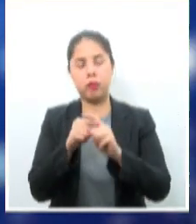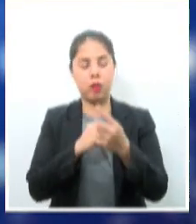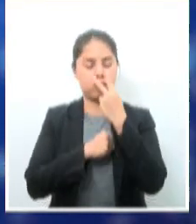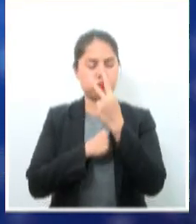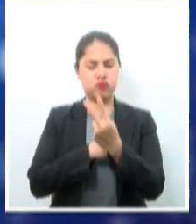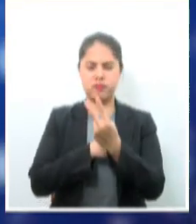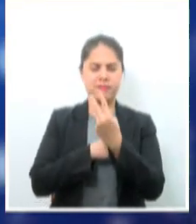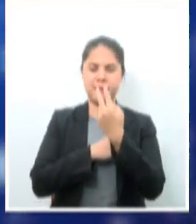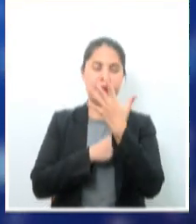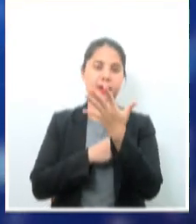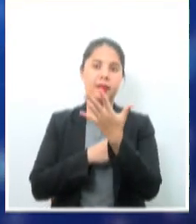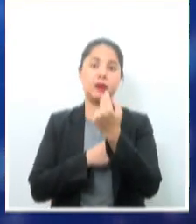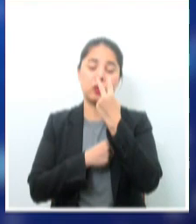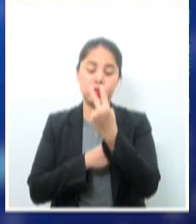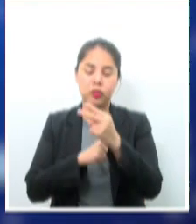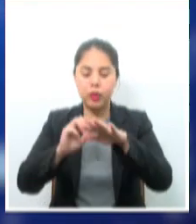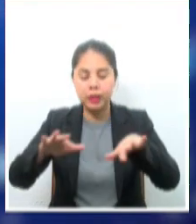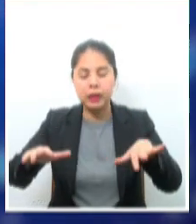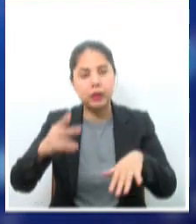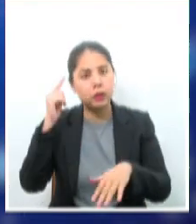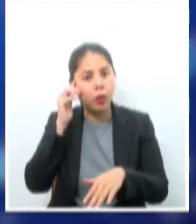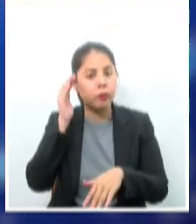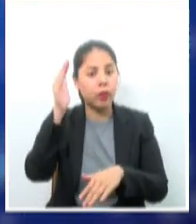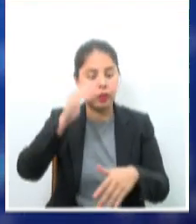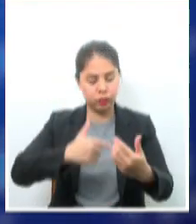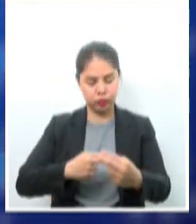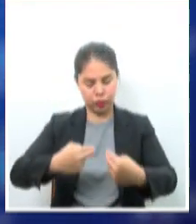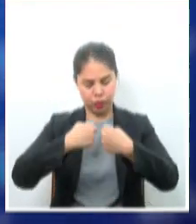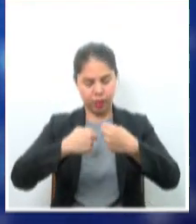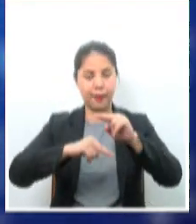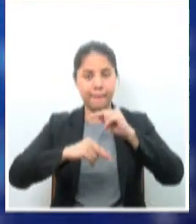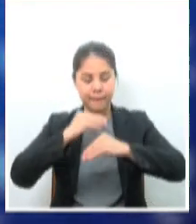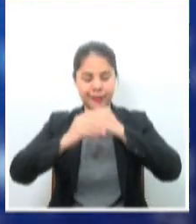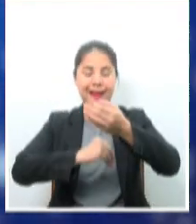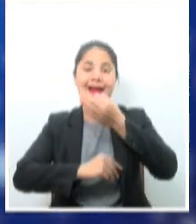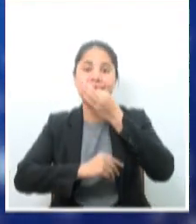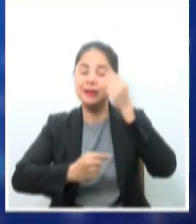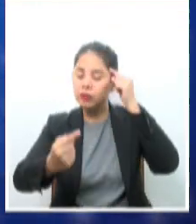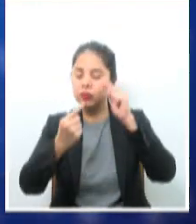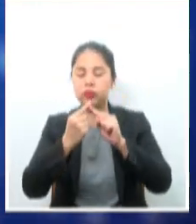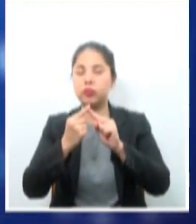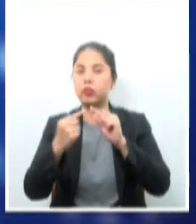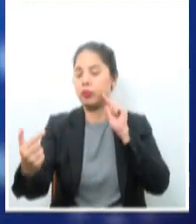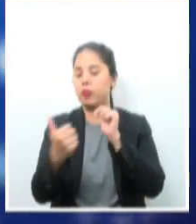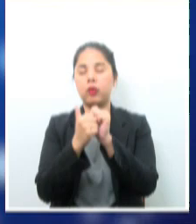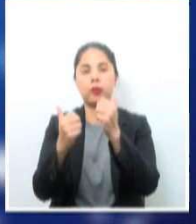พที่ชัดเจนค่ะแล้วก็นำไปสู่การที่ไม่ได้พัฒนาตนเองให้เหมาะสมกับอาชีพเป้าหมายนะคะ